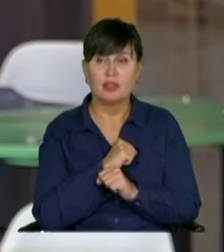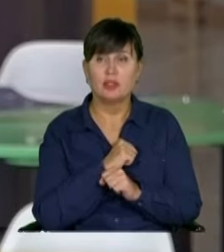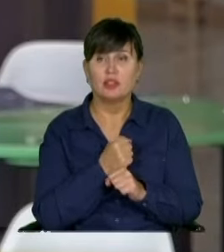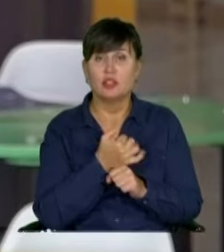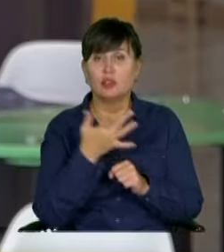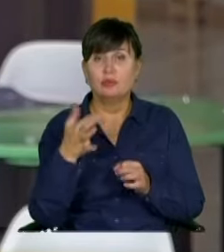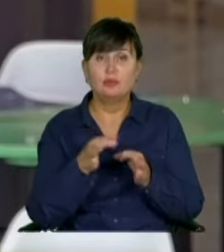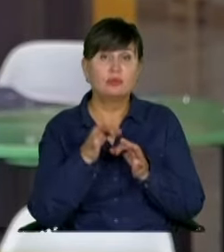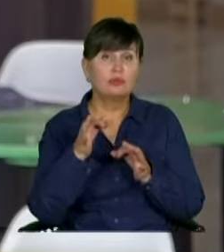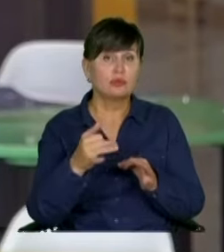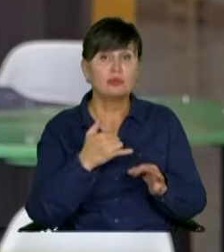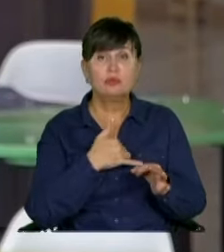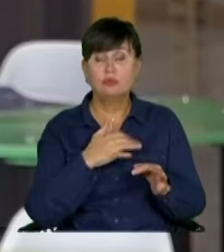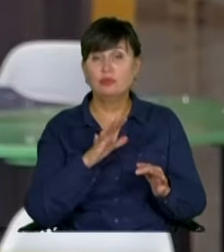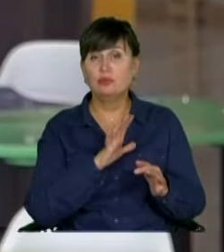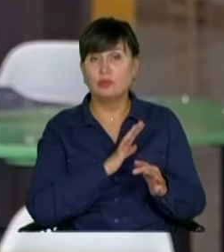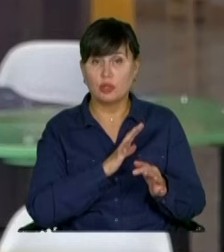нескольких областях у нас были